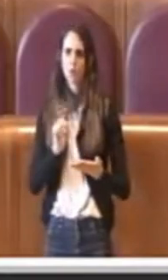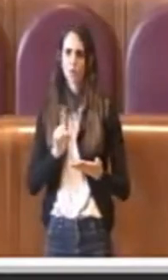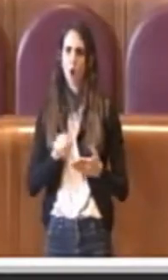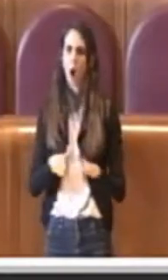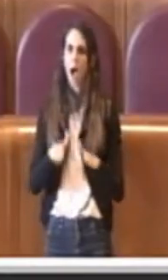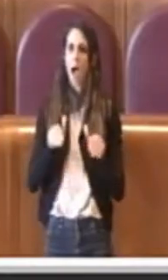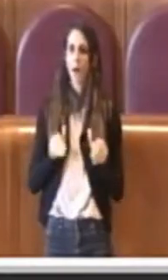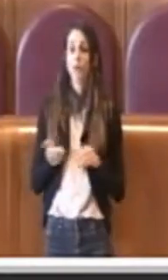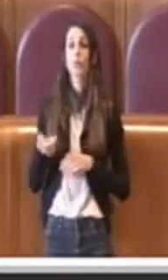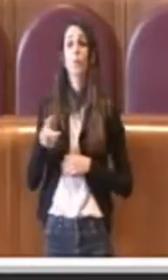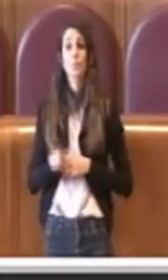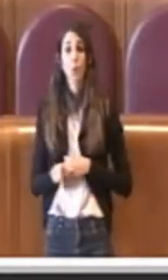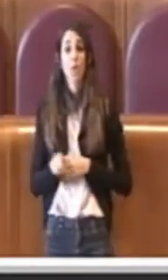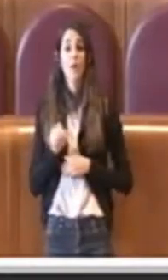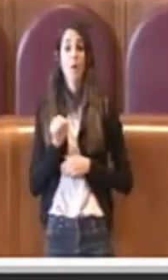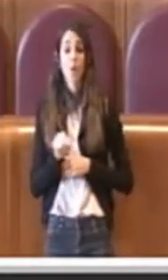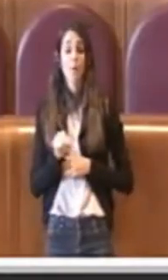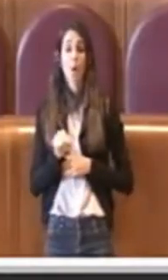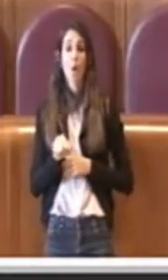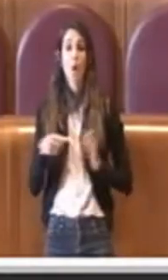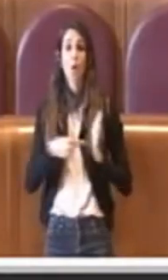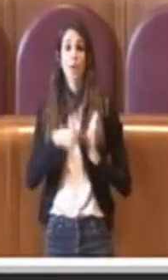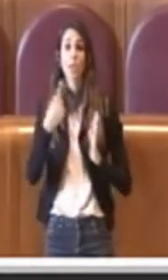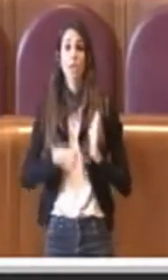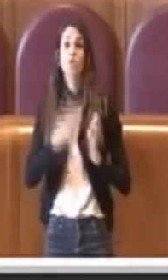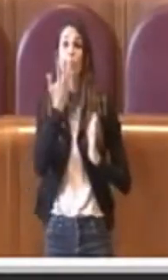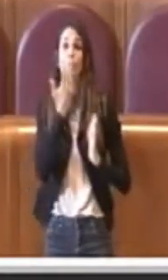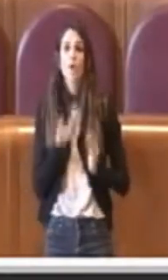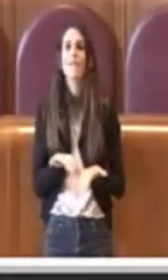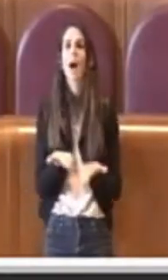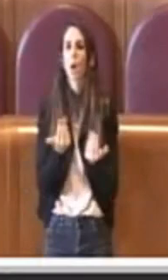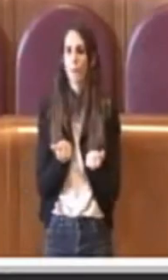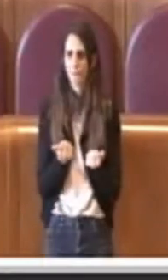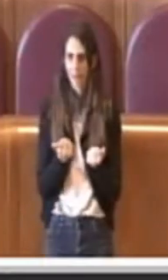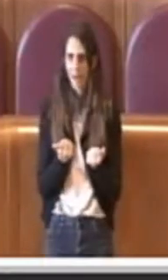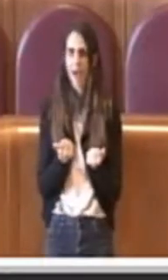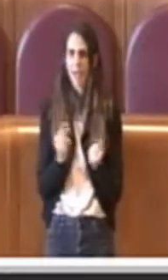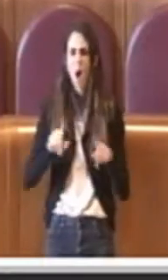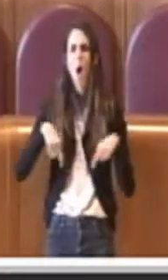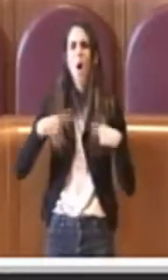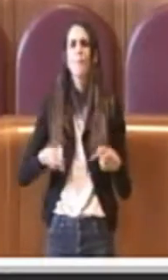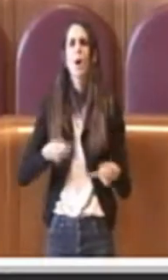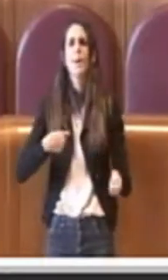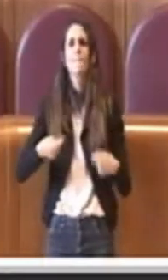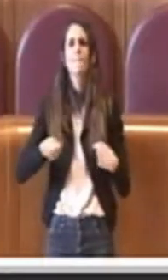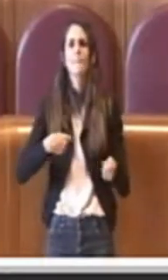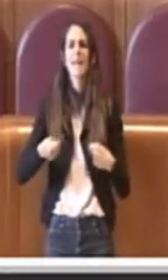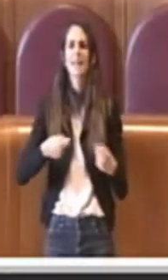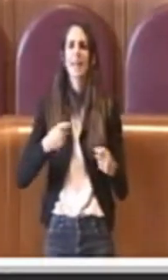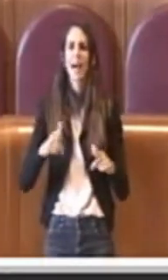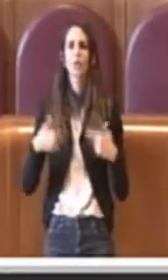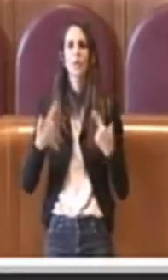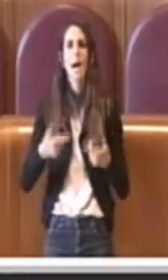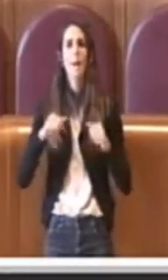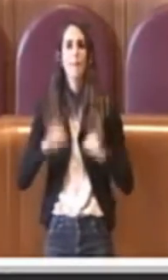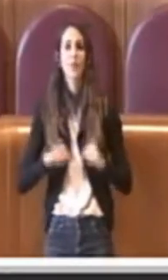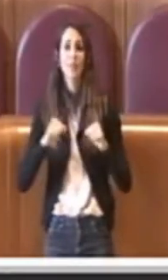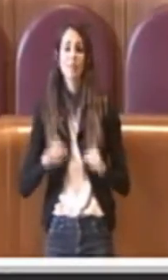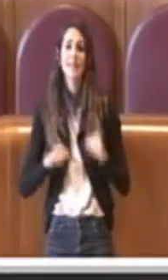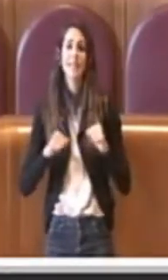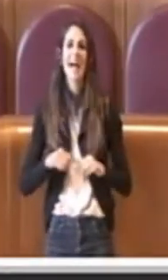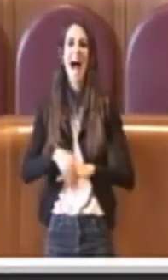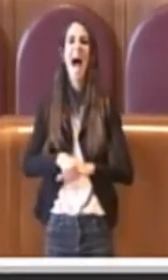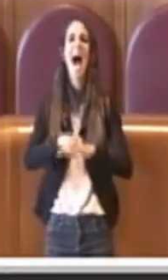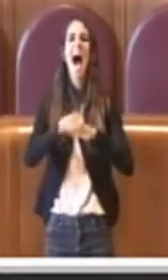delle foto trappole il mercato offerto la possibilità di noleggiare le foto trappole che è un sistema